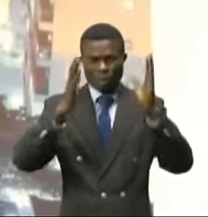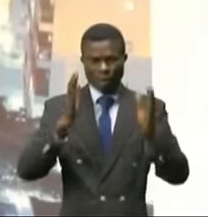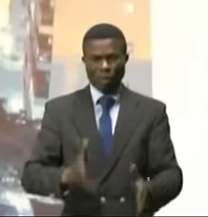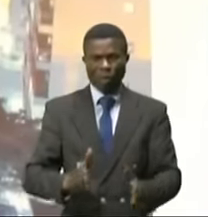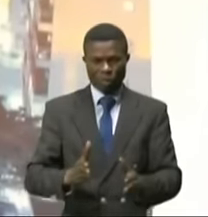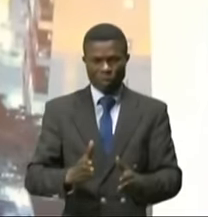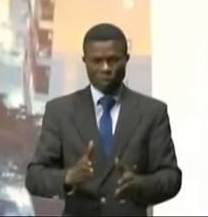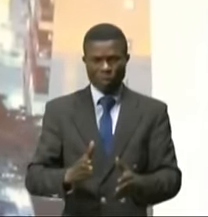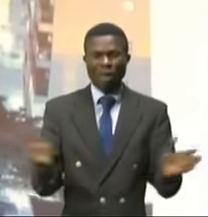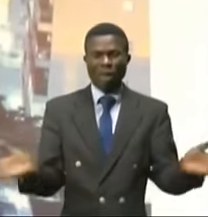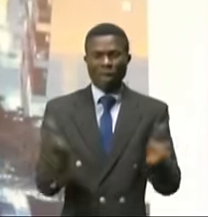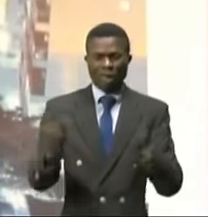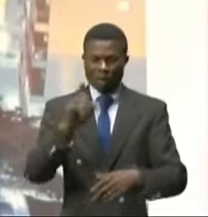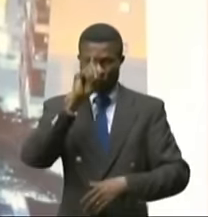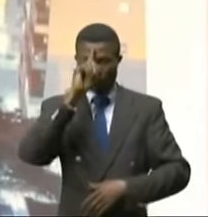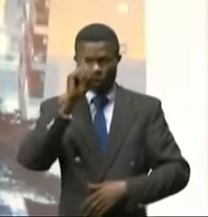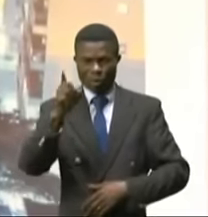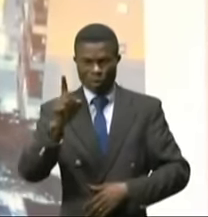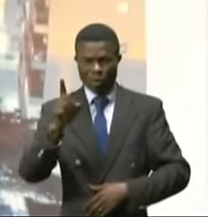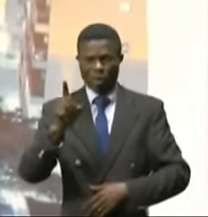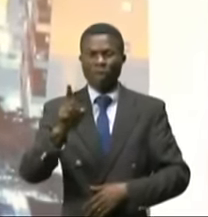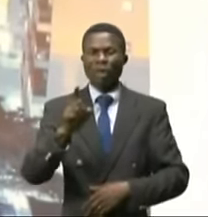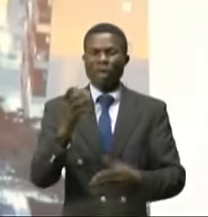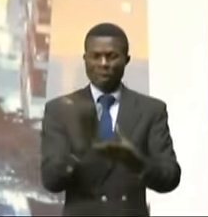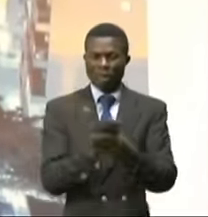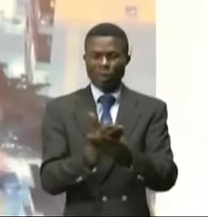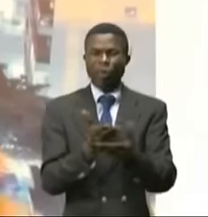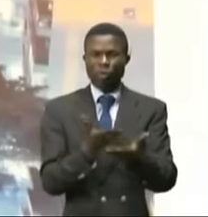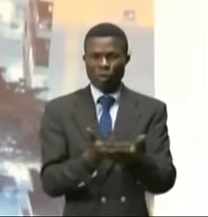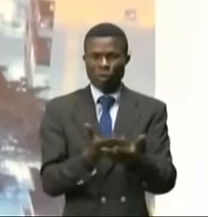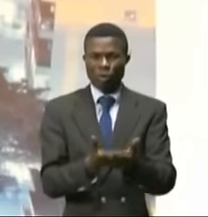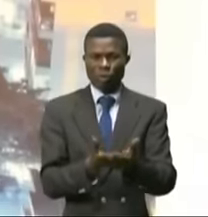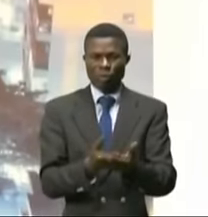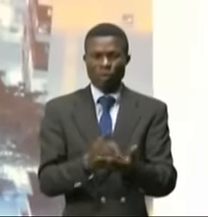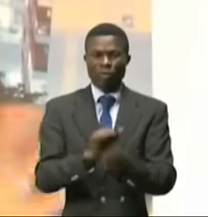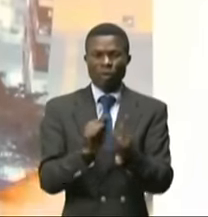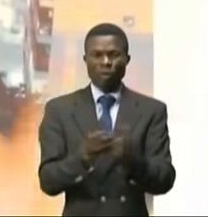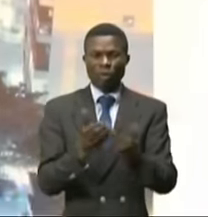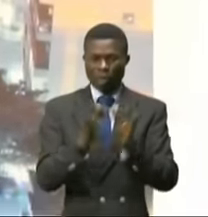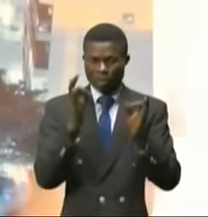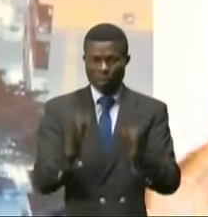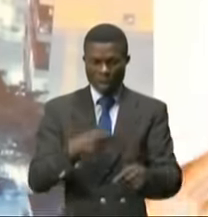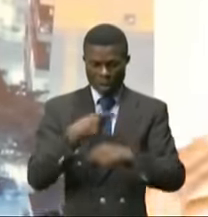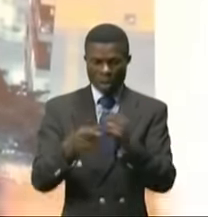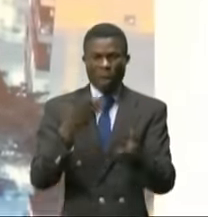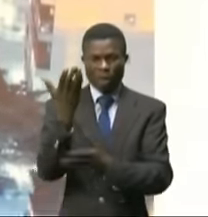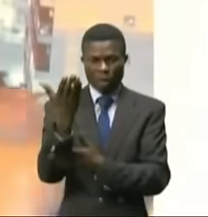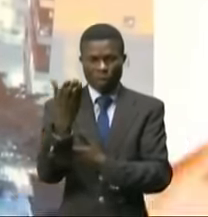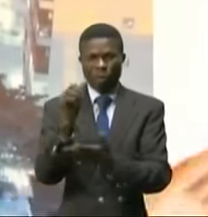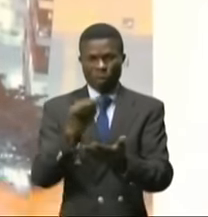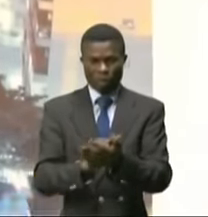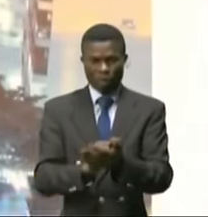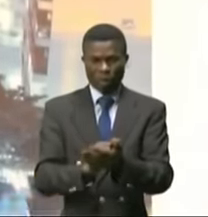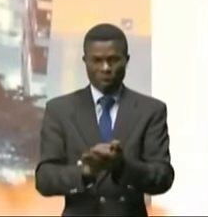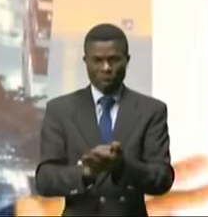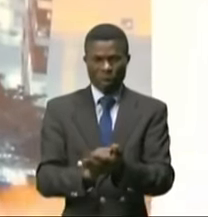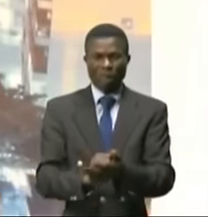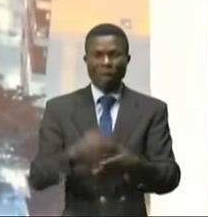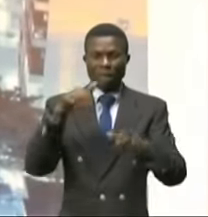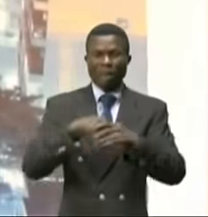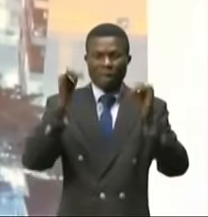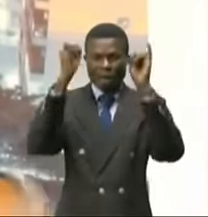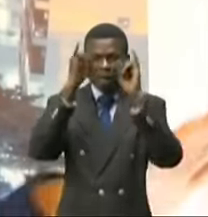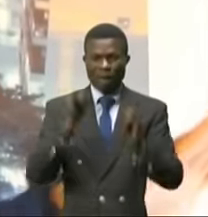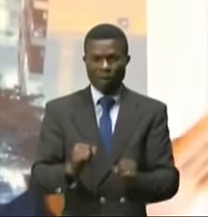qui veulent renforcer leurs capacités sur des thématiques bien précises autour du motivé. Donc on a lancé un appel ouvert. C'était sur Internet, c'était en